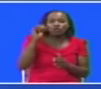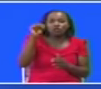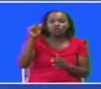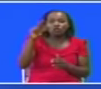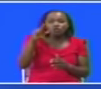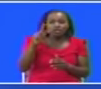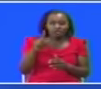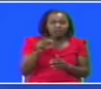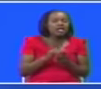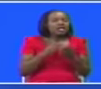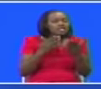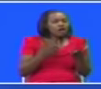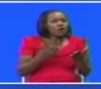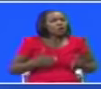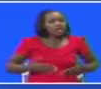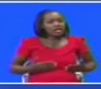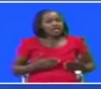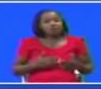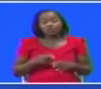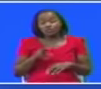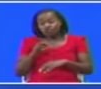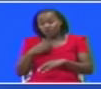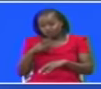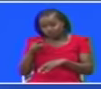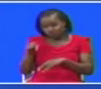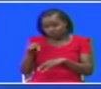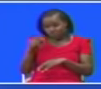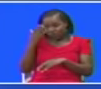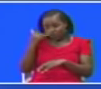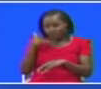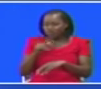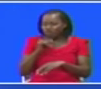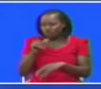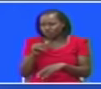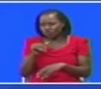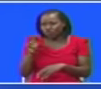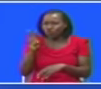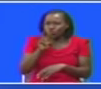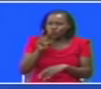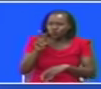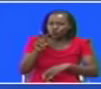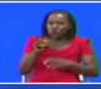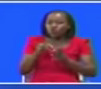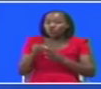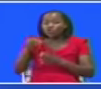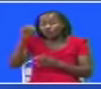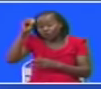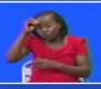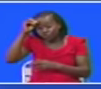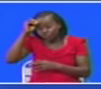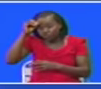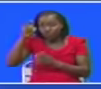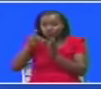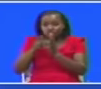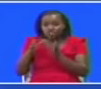Ali. Tunafurahi sana kupata leo, manake hatujaangazia baadhi ama hisia ama maoni ya madaktari ambao